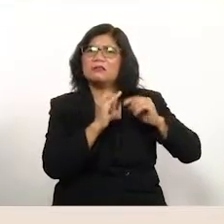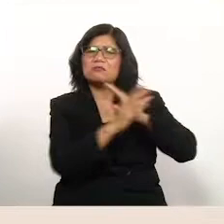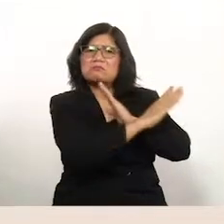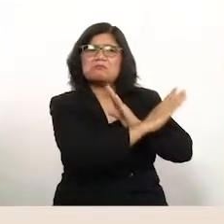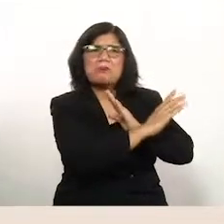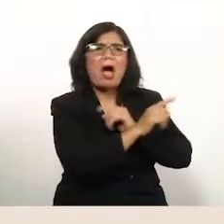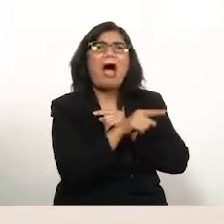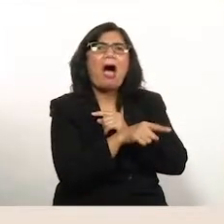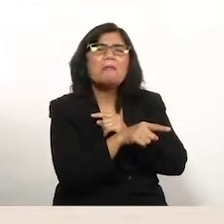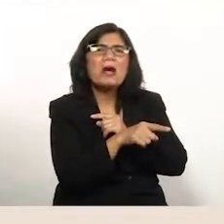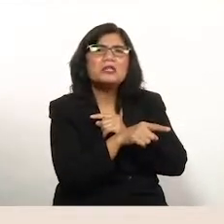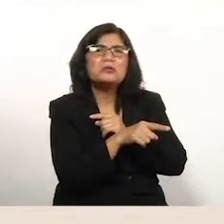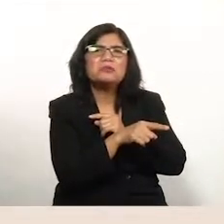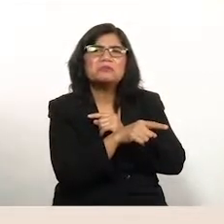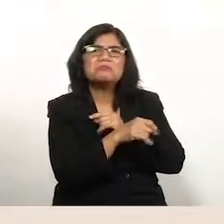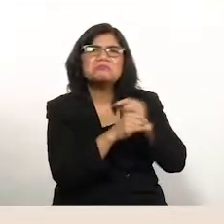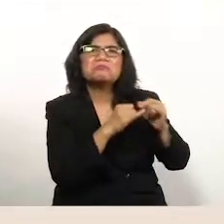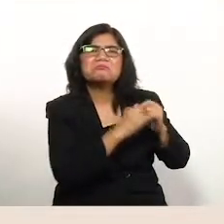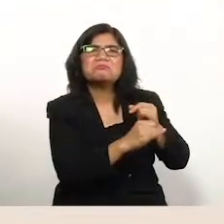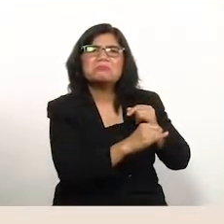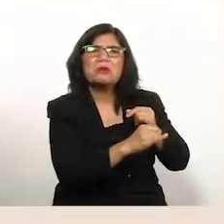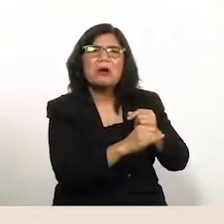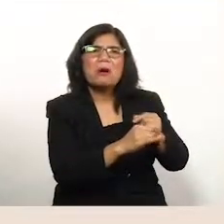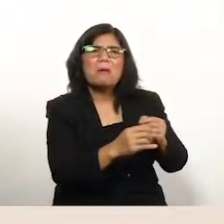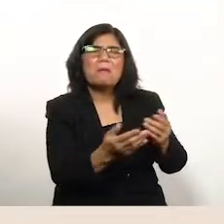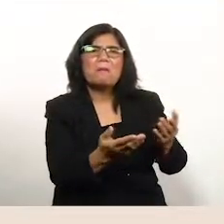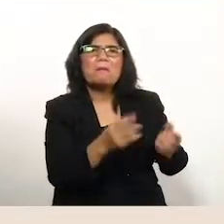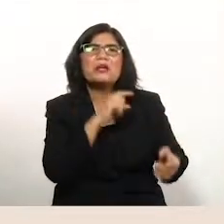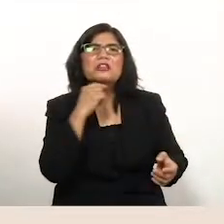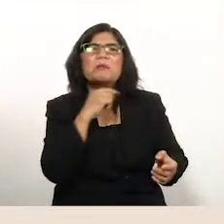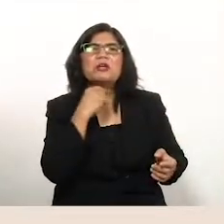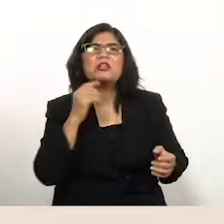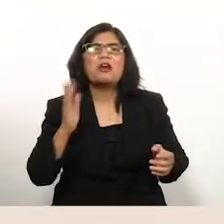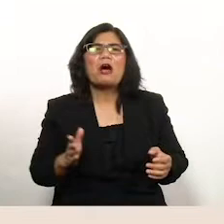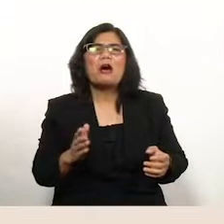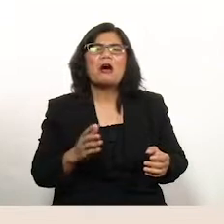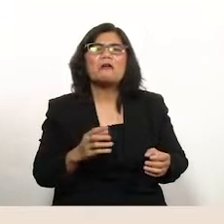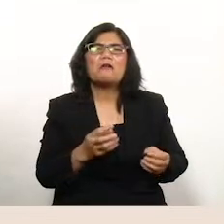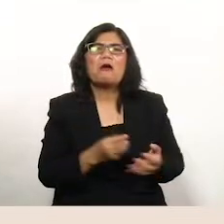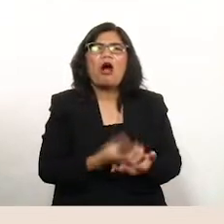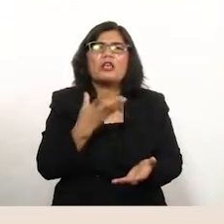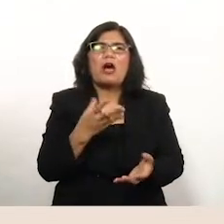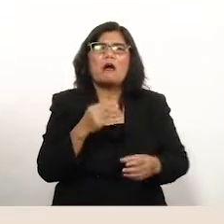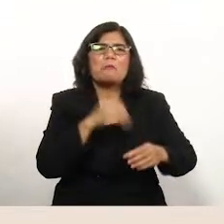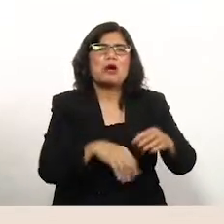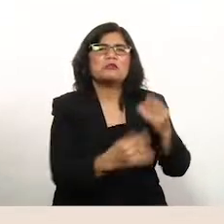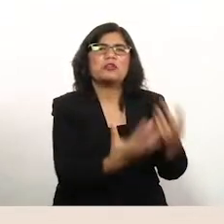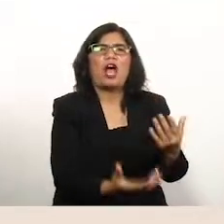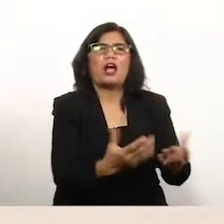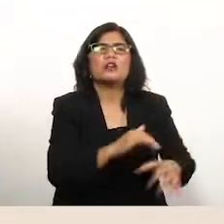Hai apa itu orang-orang kaya pakai cabe kaya pelayan-pelayan Tuhan yang kaya masuk neraka semuanya